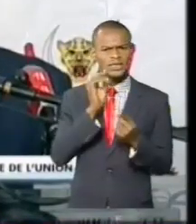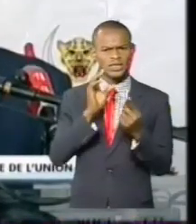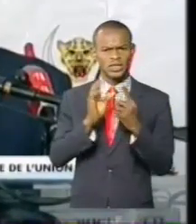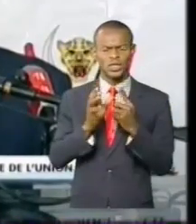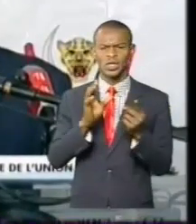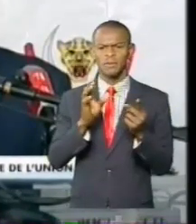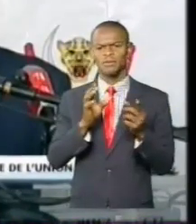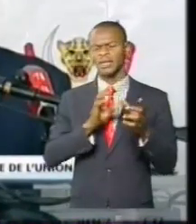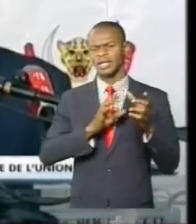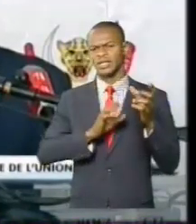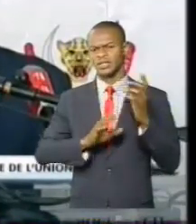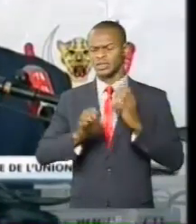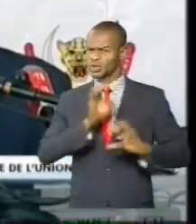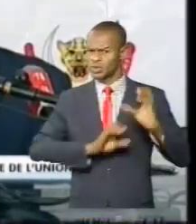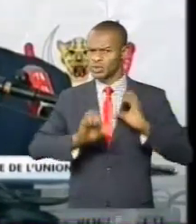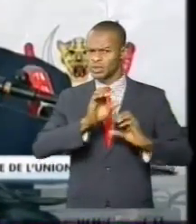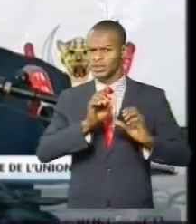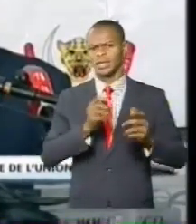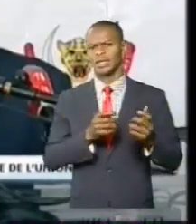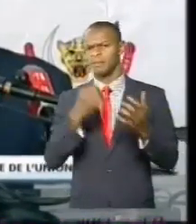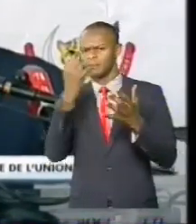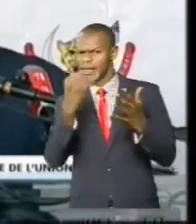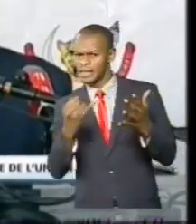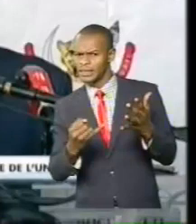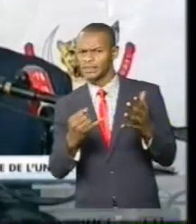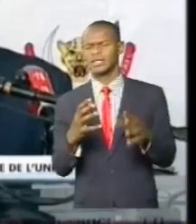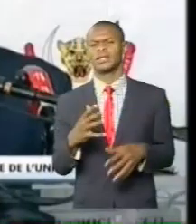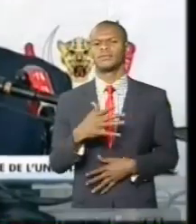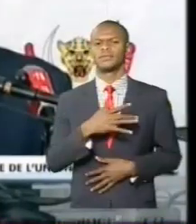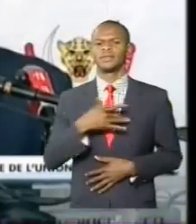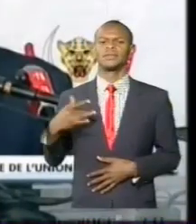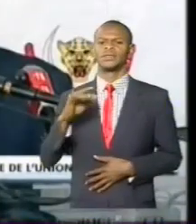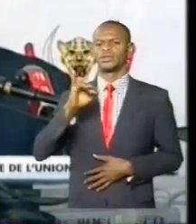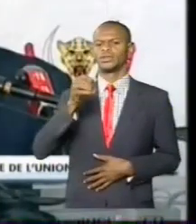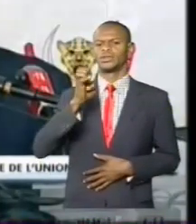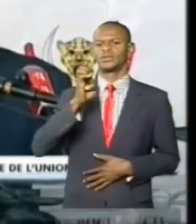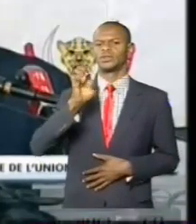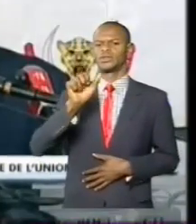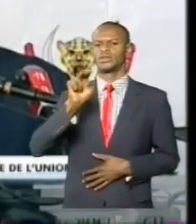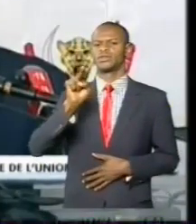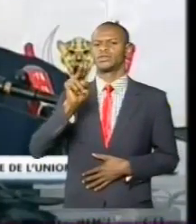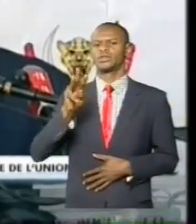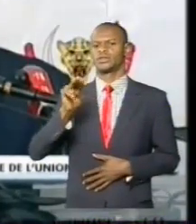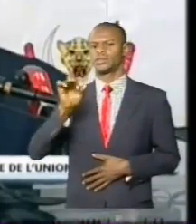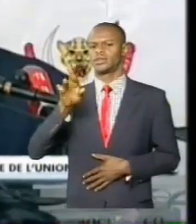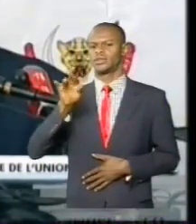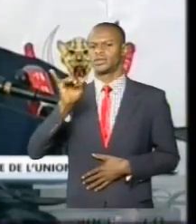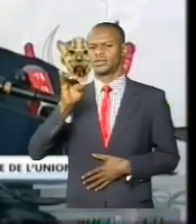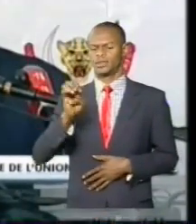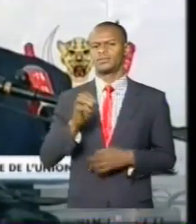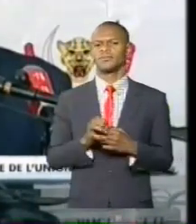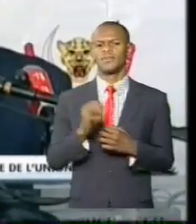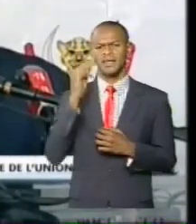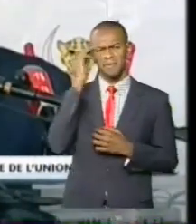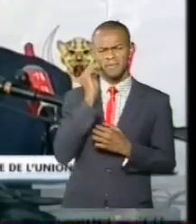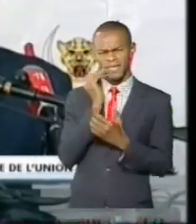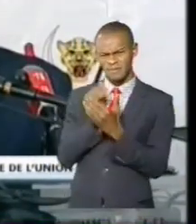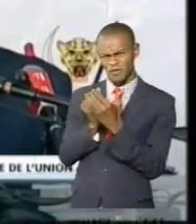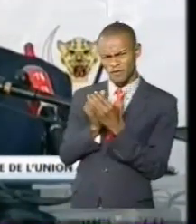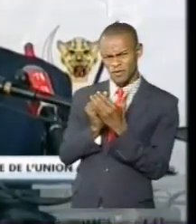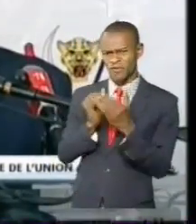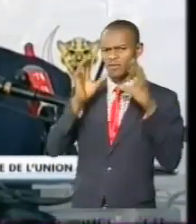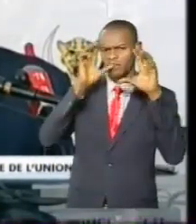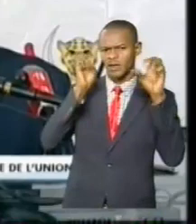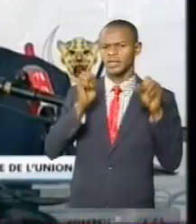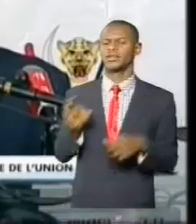Jean-Marie Lukunji Kikuni. Ministre près le Président de la République, M.